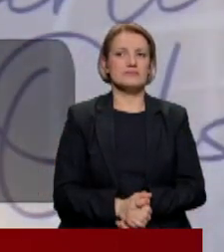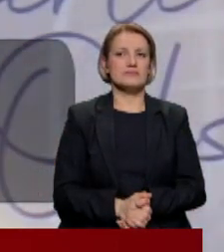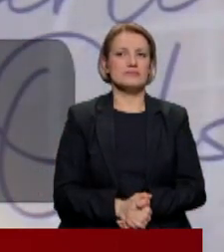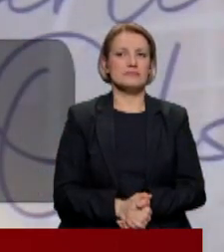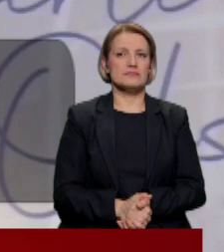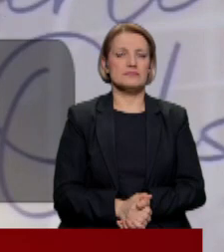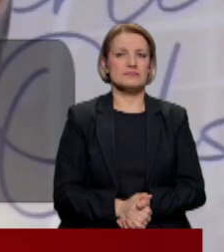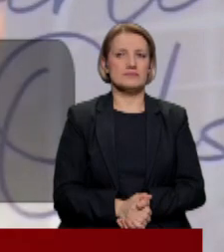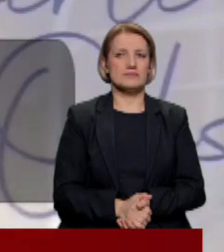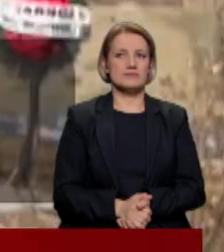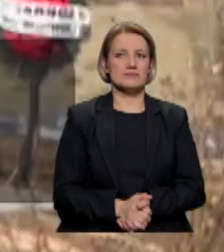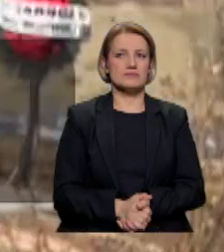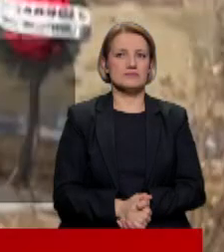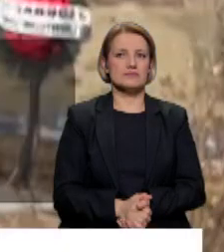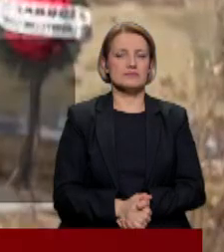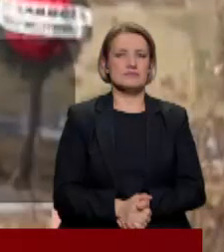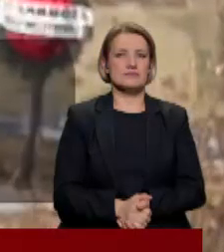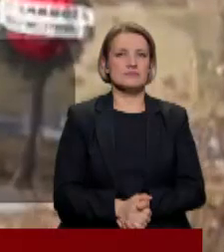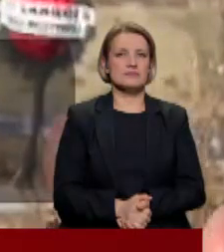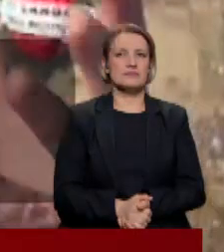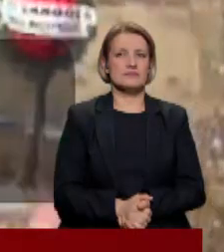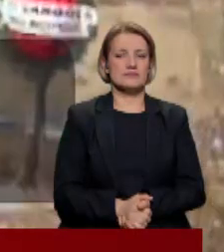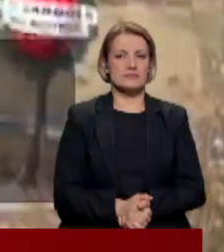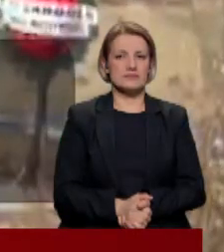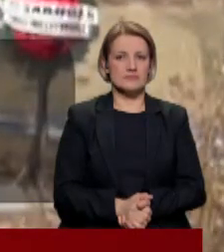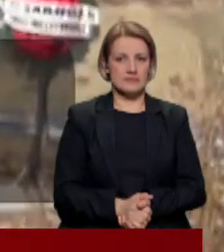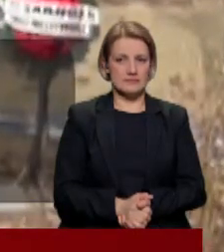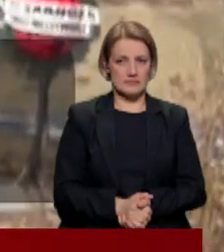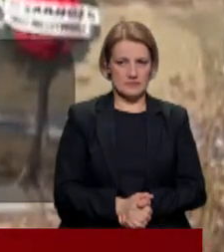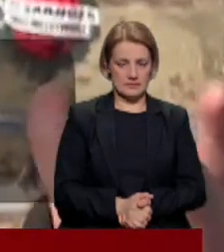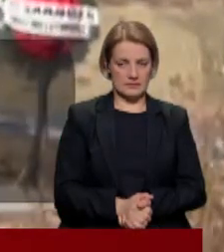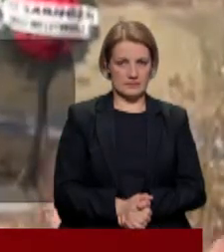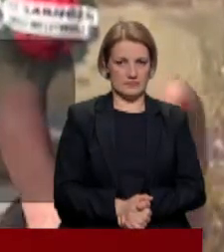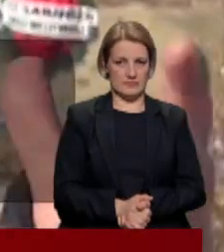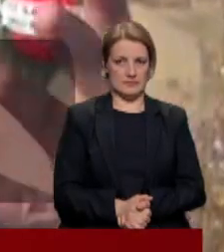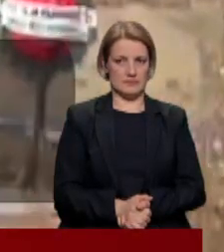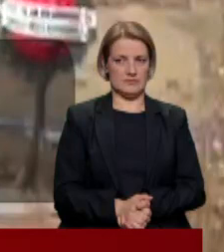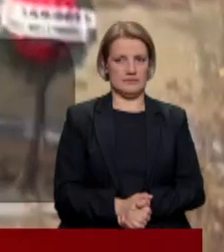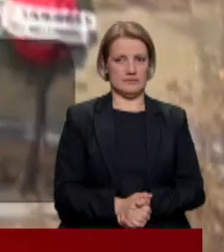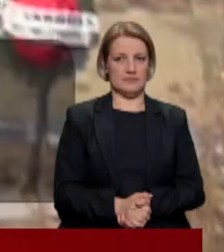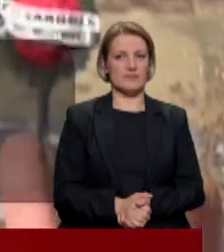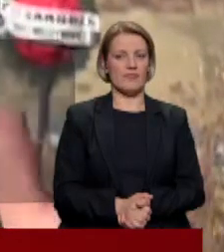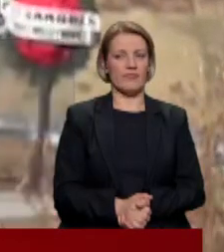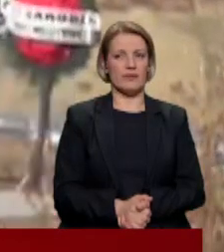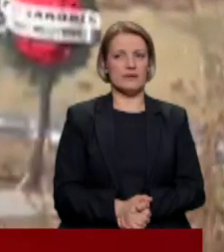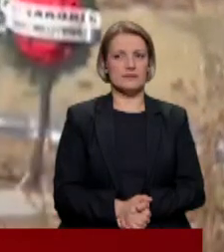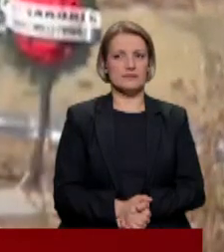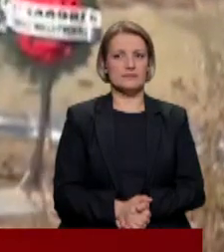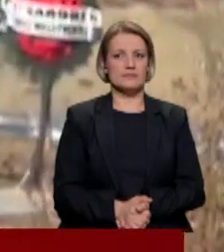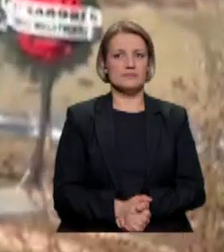seviyesizliktir? Bir şey de söyleyemiyoruz. Devleti ayakta tutan şey kurumlarıdır. Maalesef bunlar devlette yok etti. Kurumlar